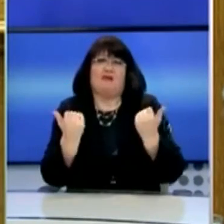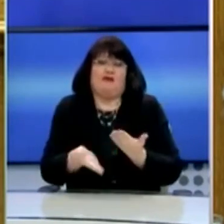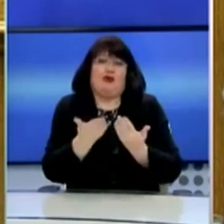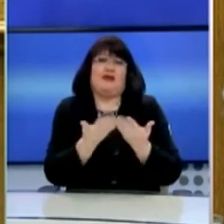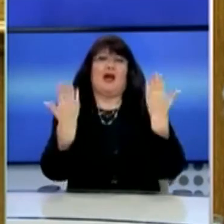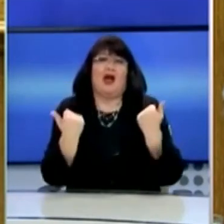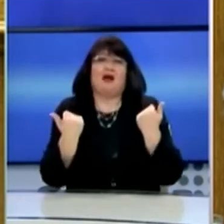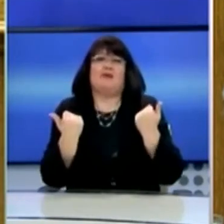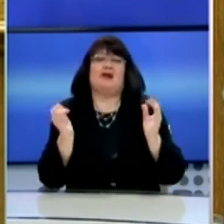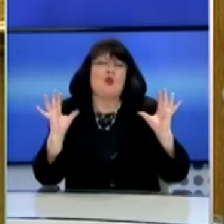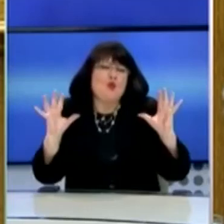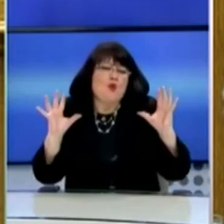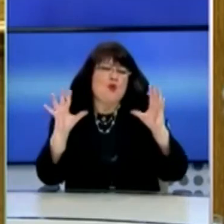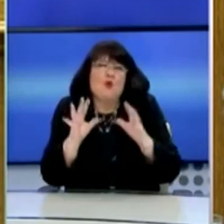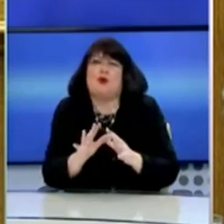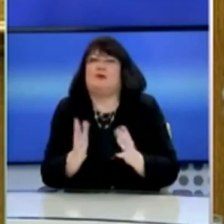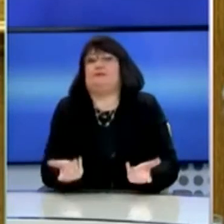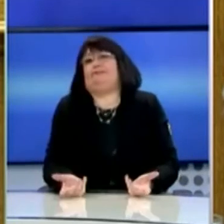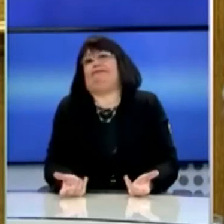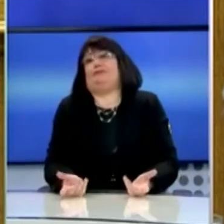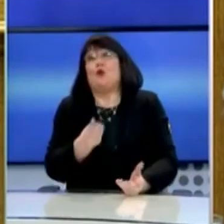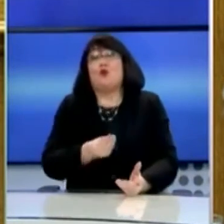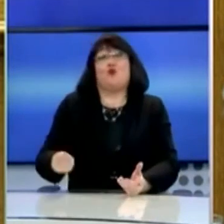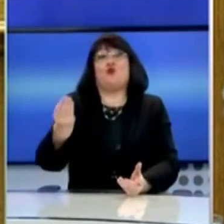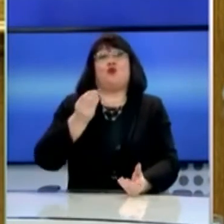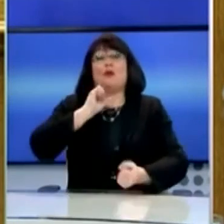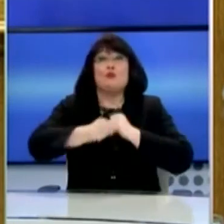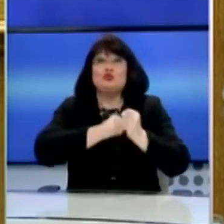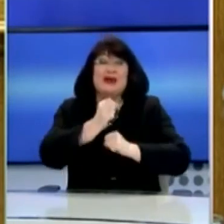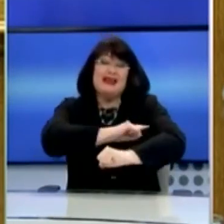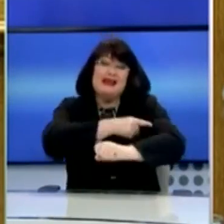ενισχυθεί και ασφικτιούσε παρά τις υπεράνθρωπες προσπάθειες των υγειονομικών.